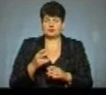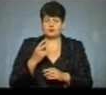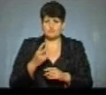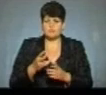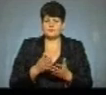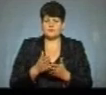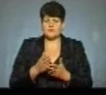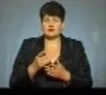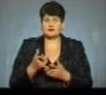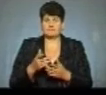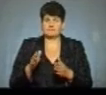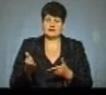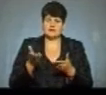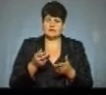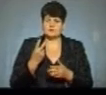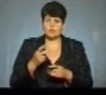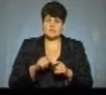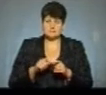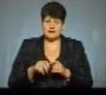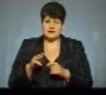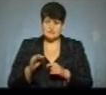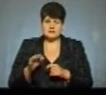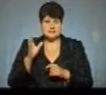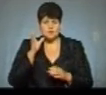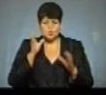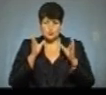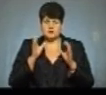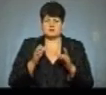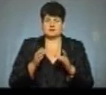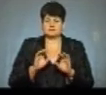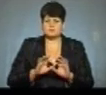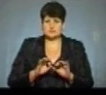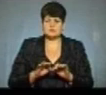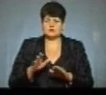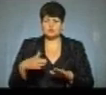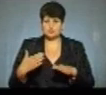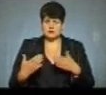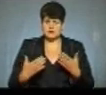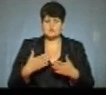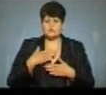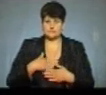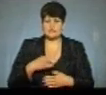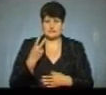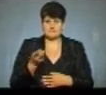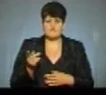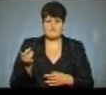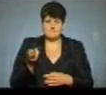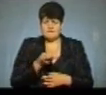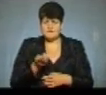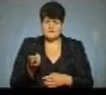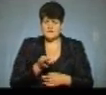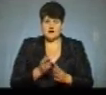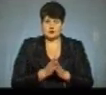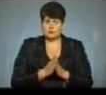то викликати вже обох експертів. Заслухавши аргументи сторін, суддівська колегія задовольнила обидва клопотання. Наступне